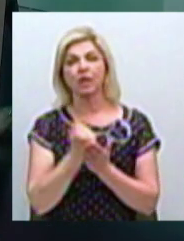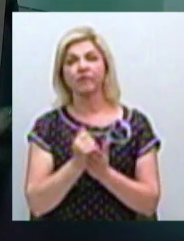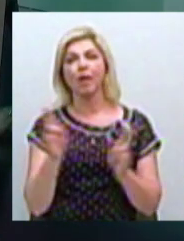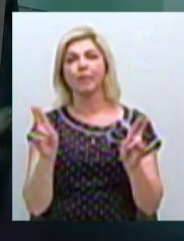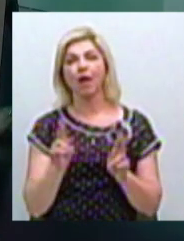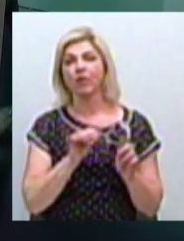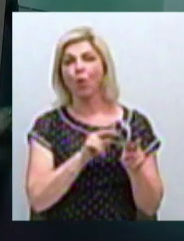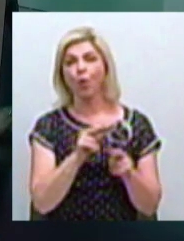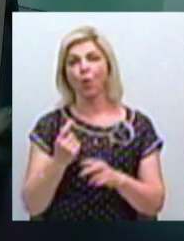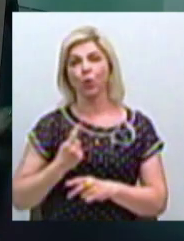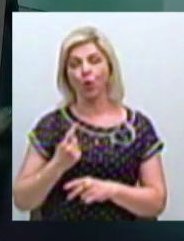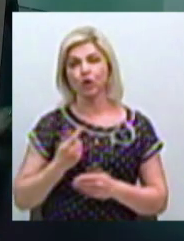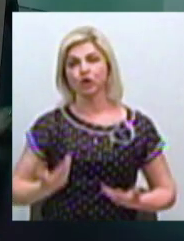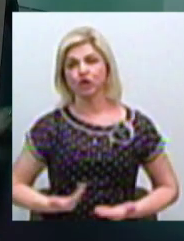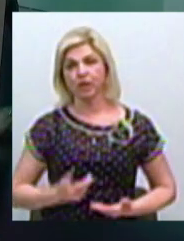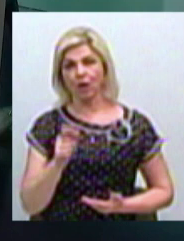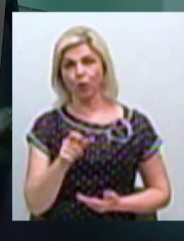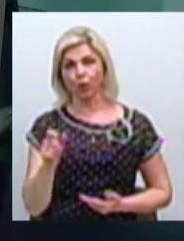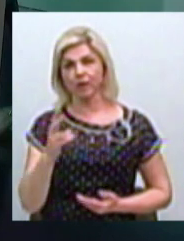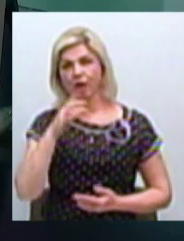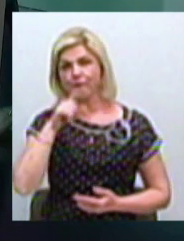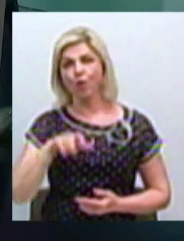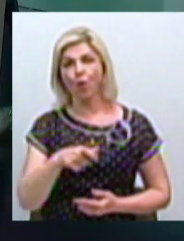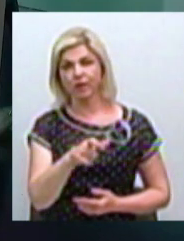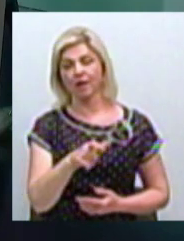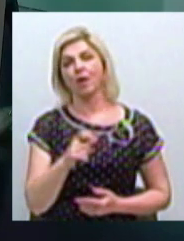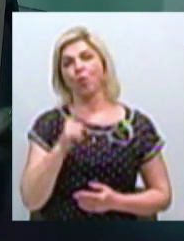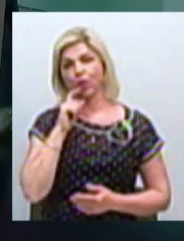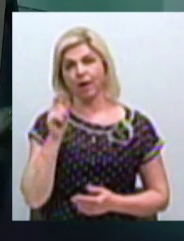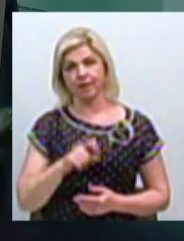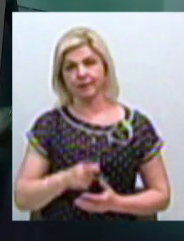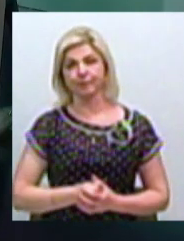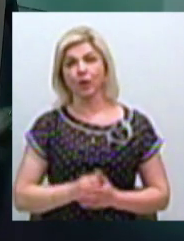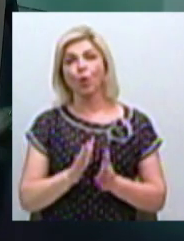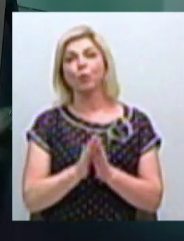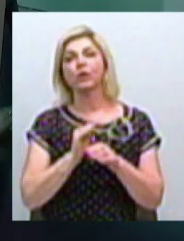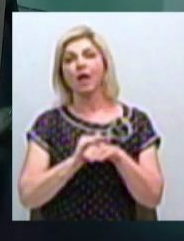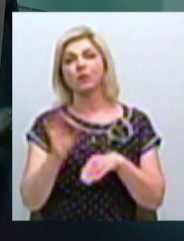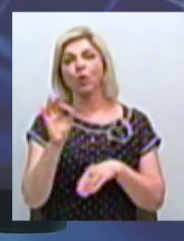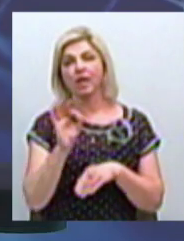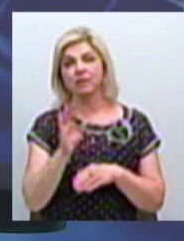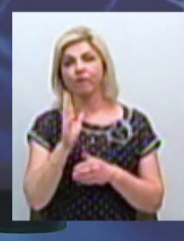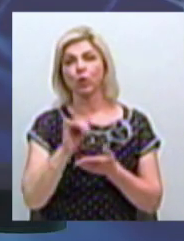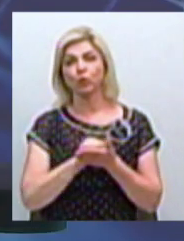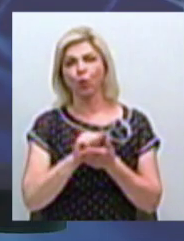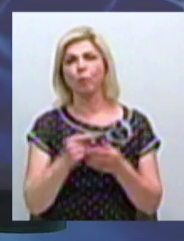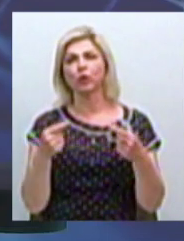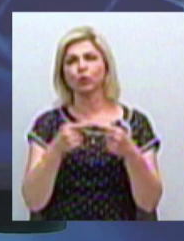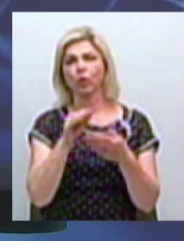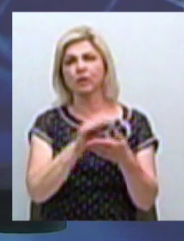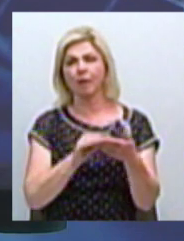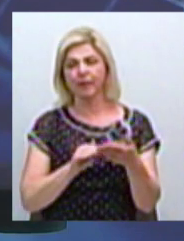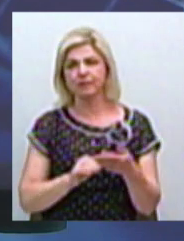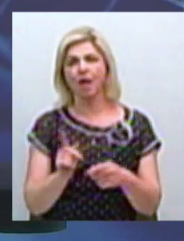правил охорони життя людей на водних об'єктах України. Будь ласка, Олександро, в документі чітко прописані параметри